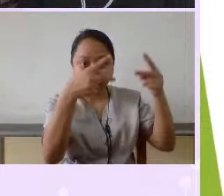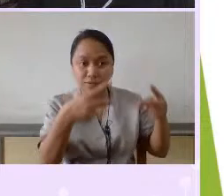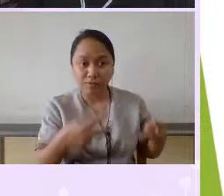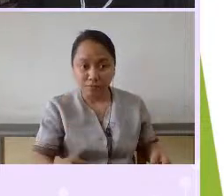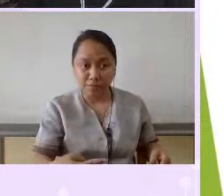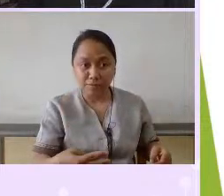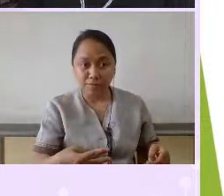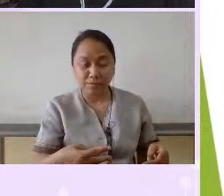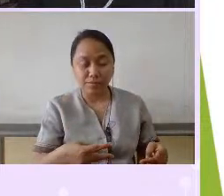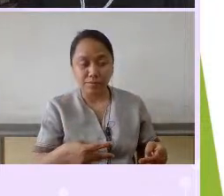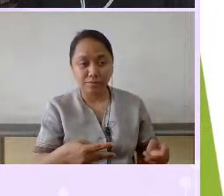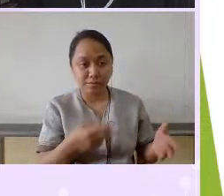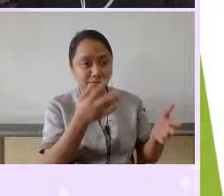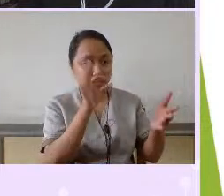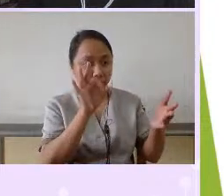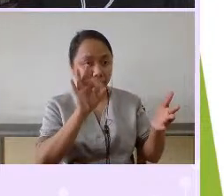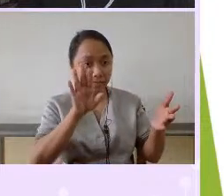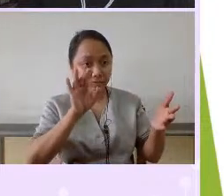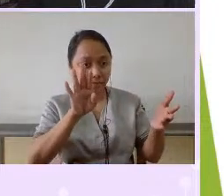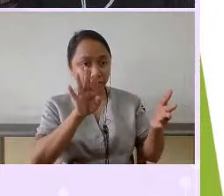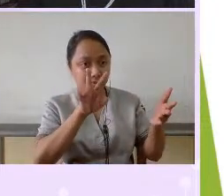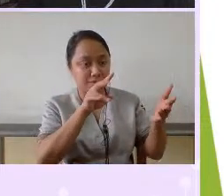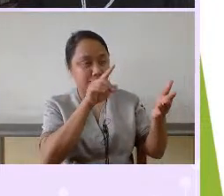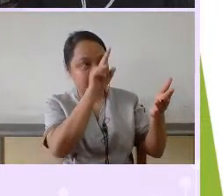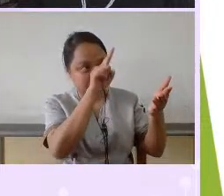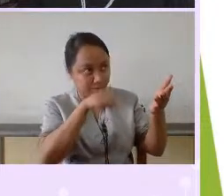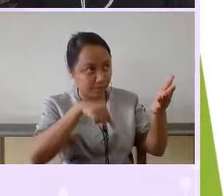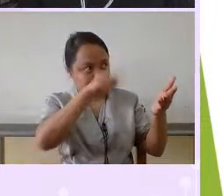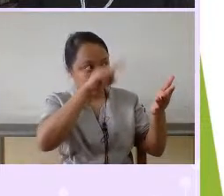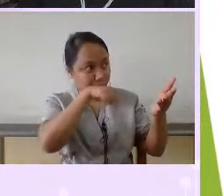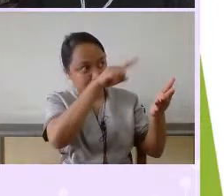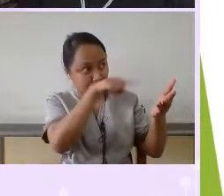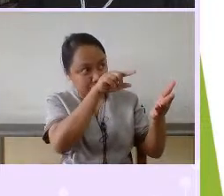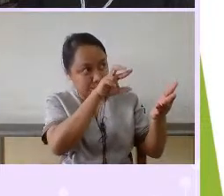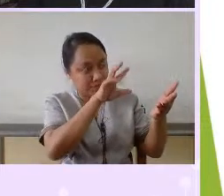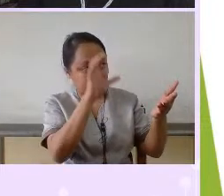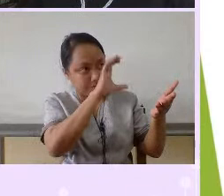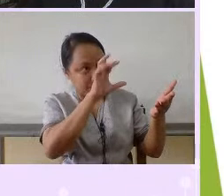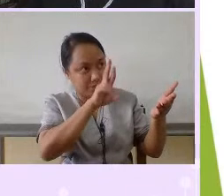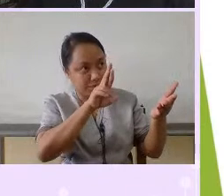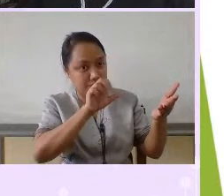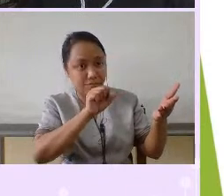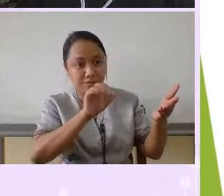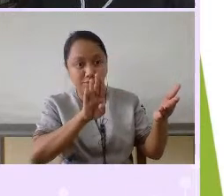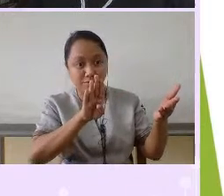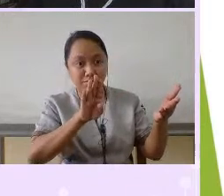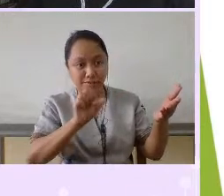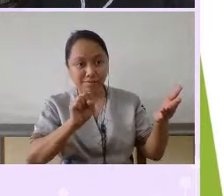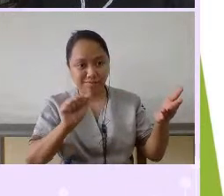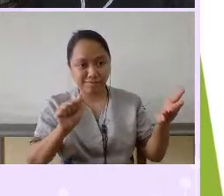niyo yung portion na RSBSA. Tapos